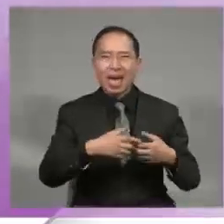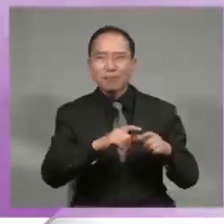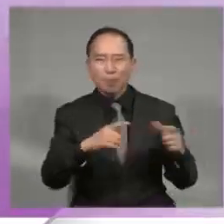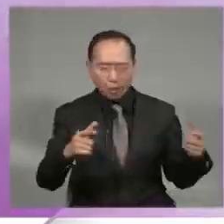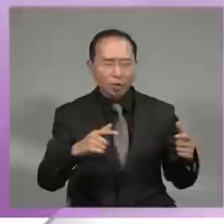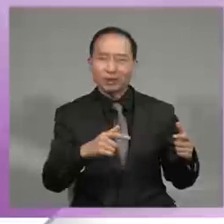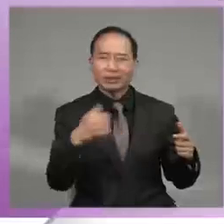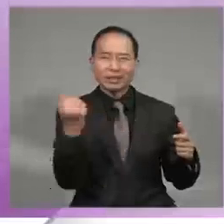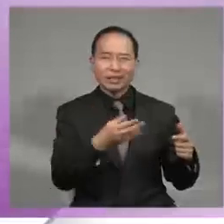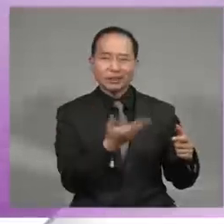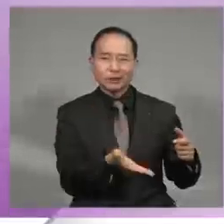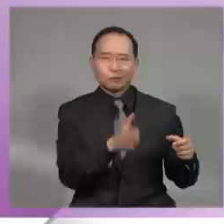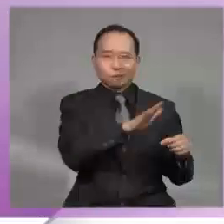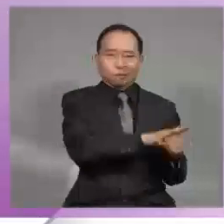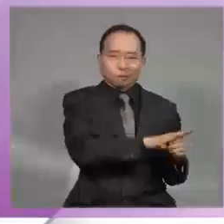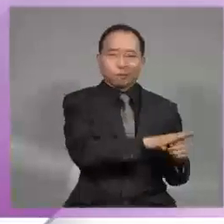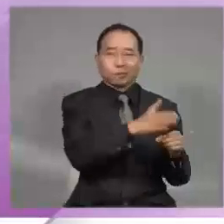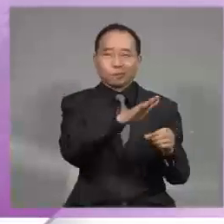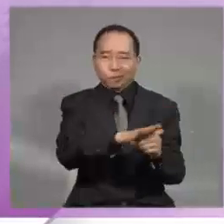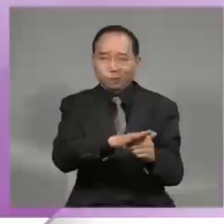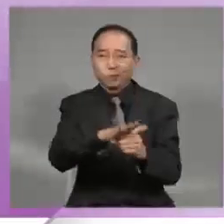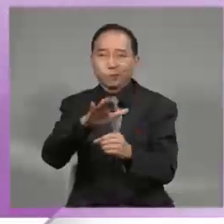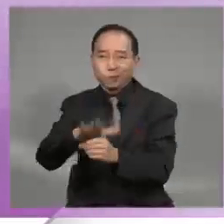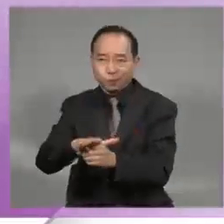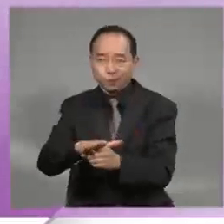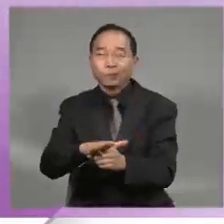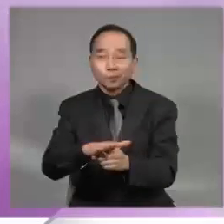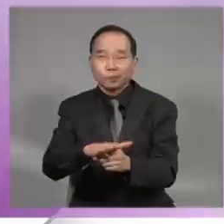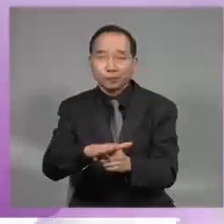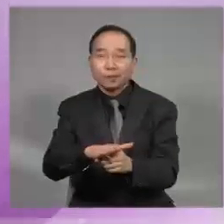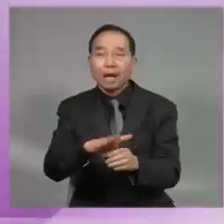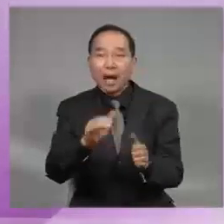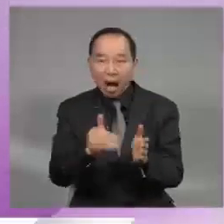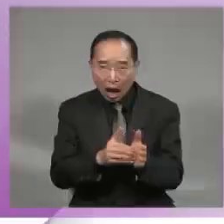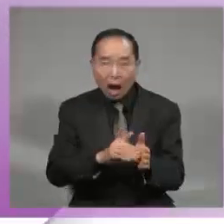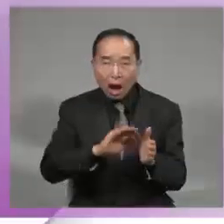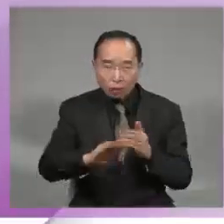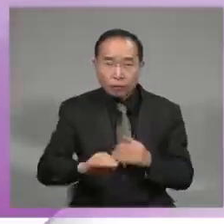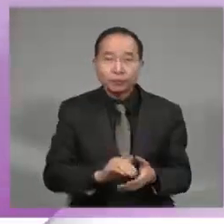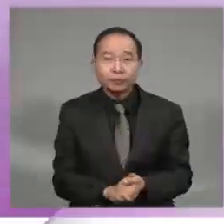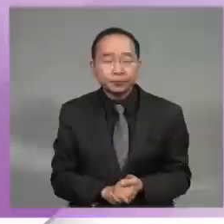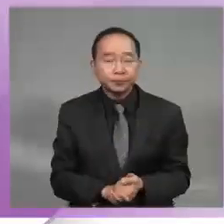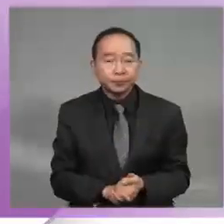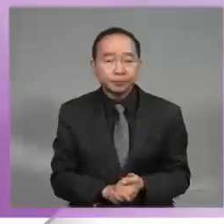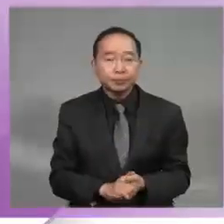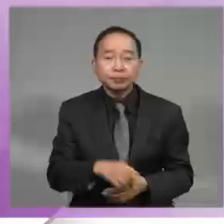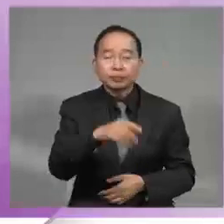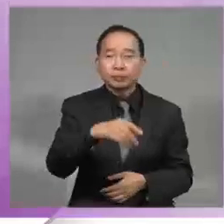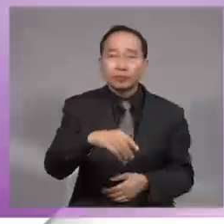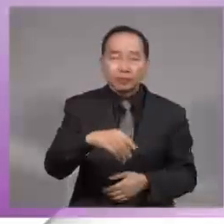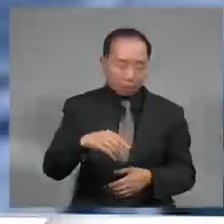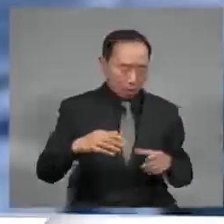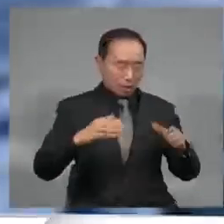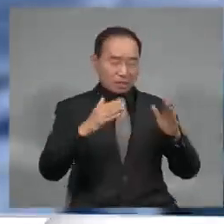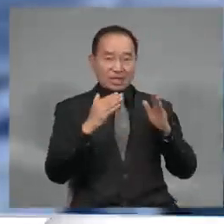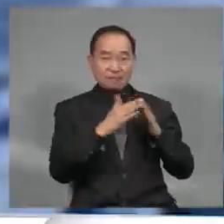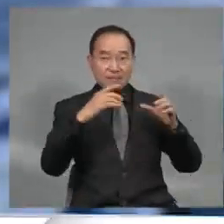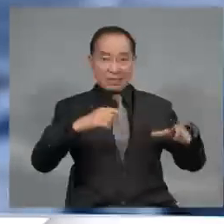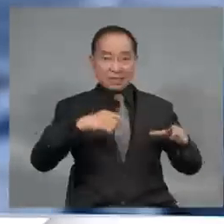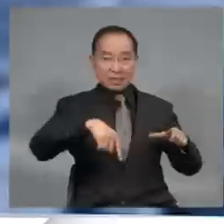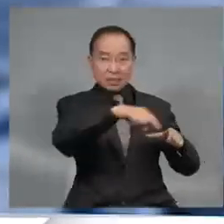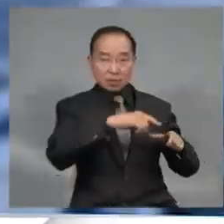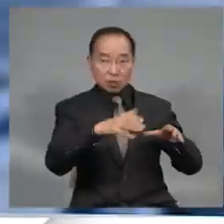하고 인계할 물품들이 다 준비가 되면 그걸 이제 관내 사전투표함은 구시군 선관위로 인계를 하게 되고요. 그